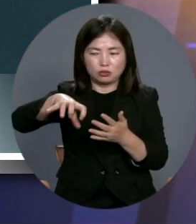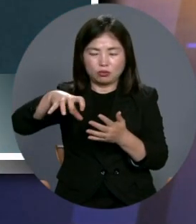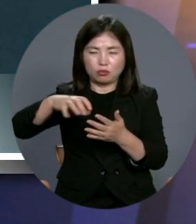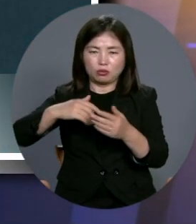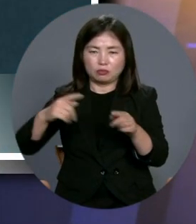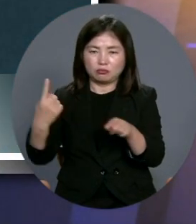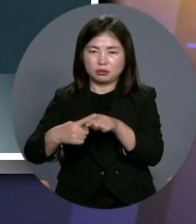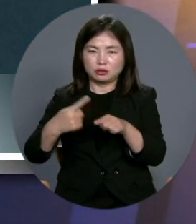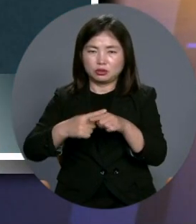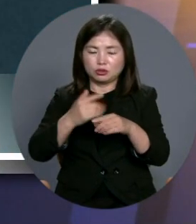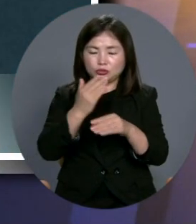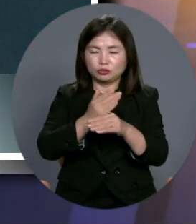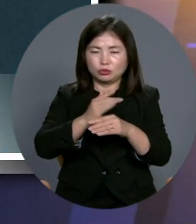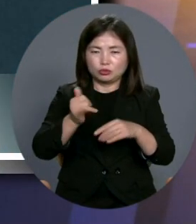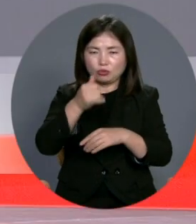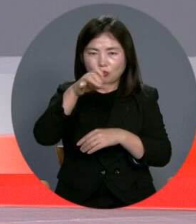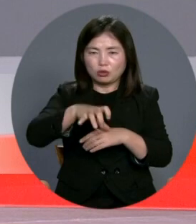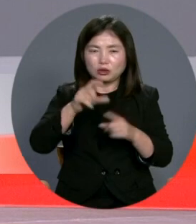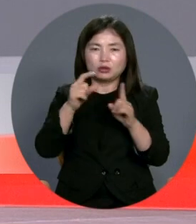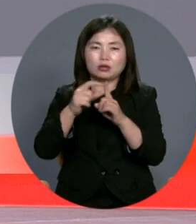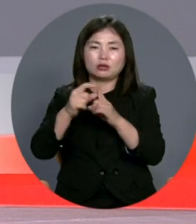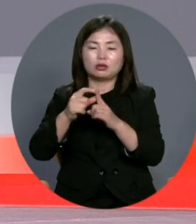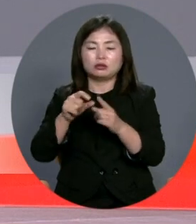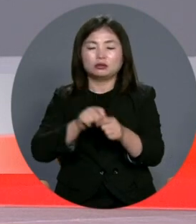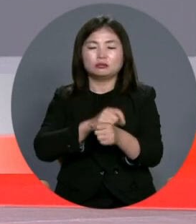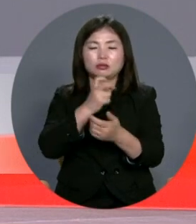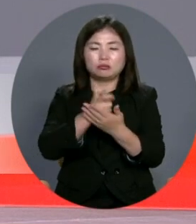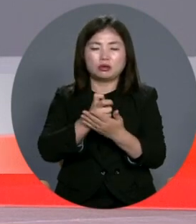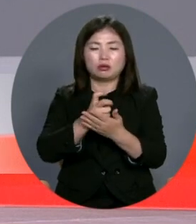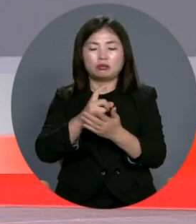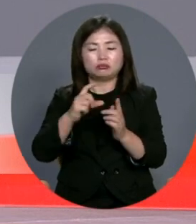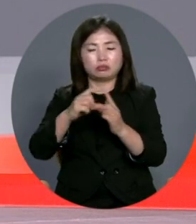급인 중공이가 특별법에